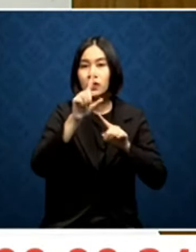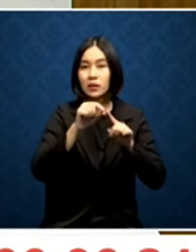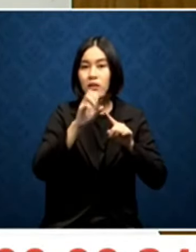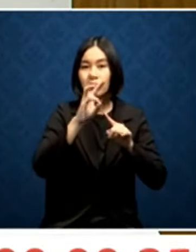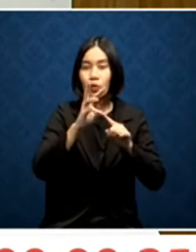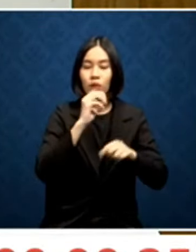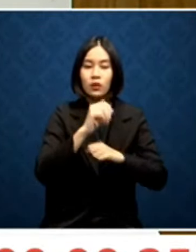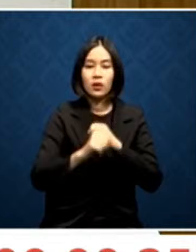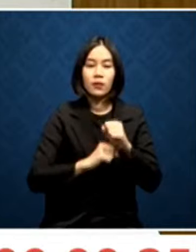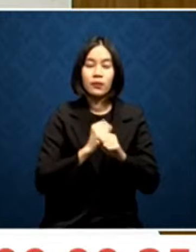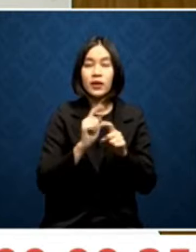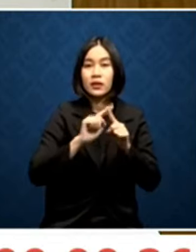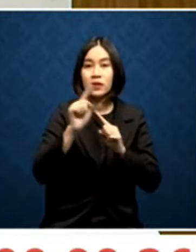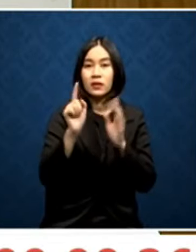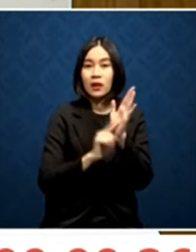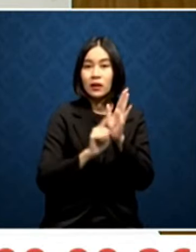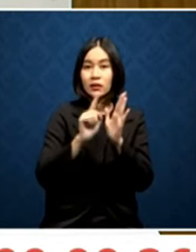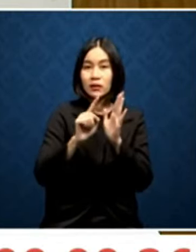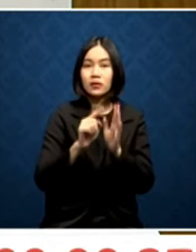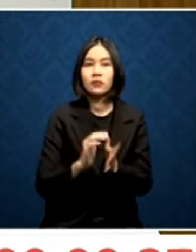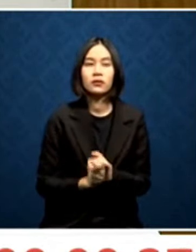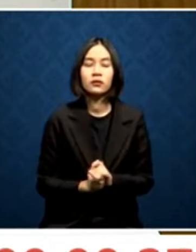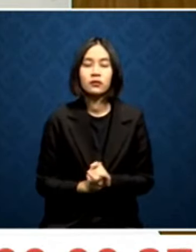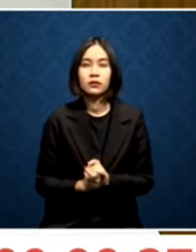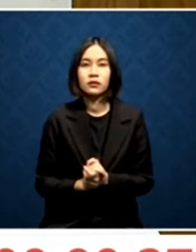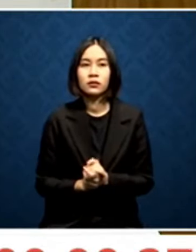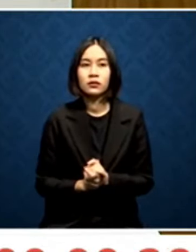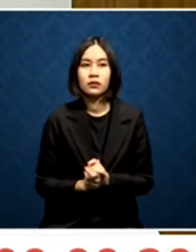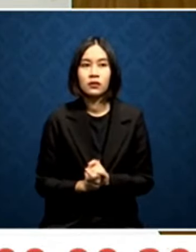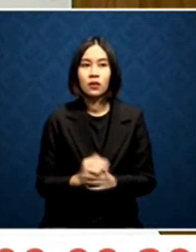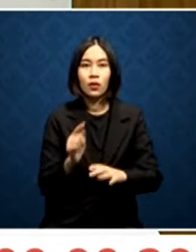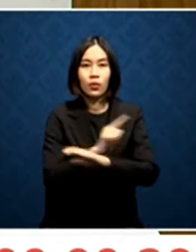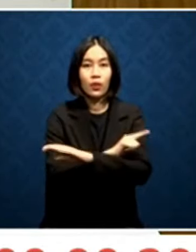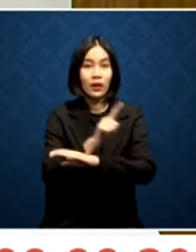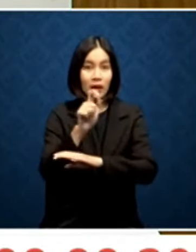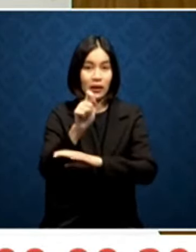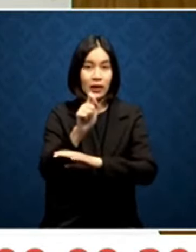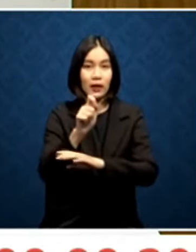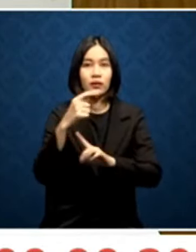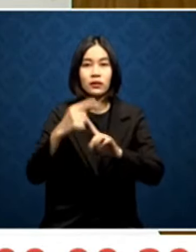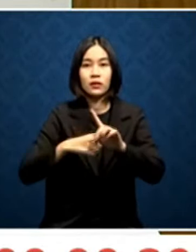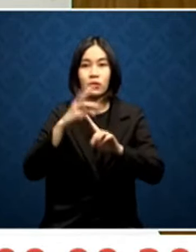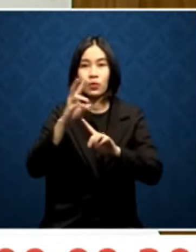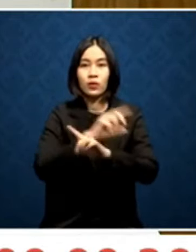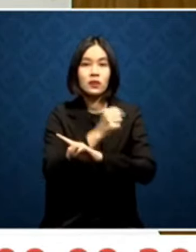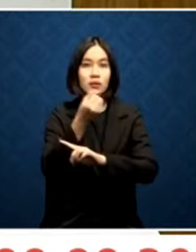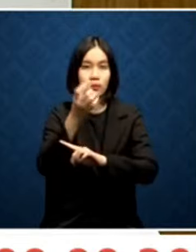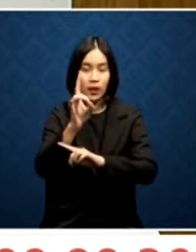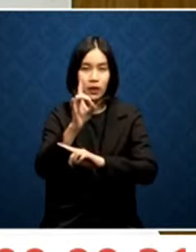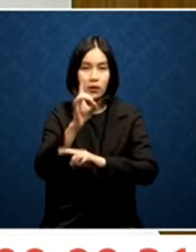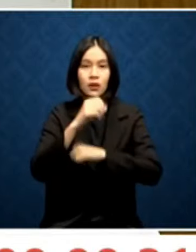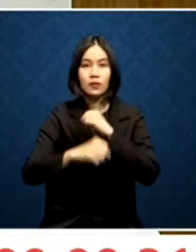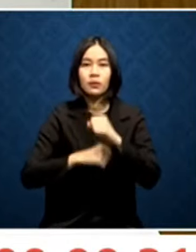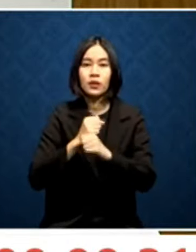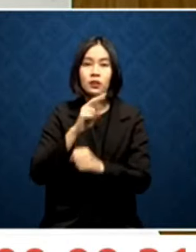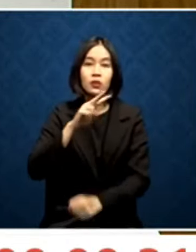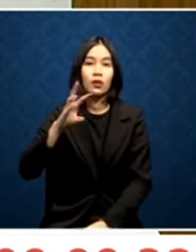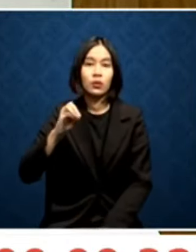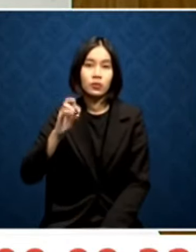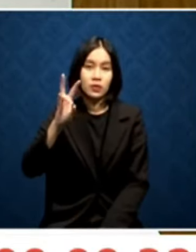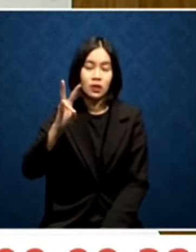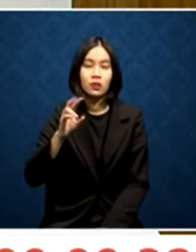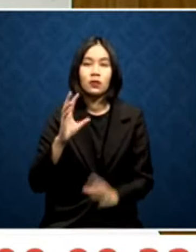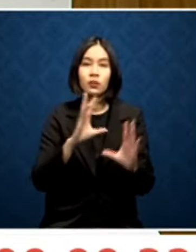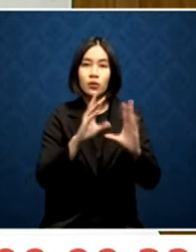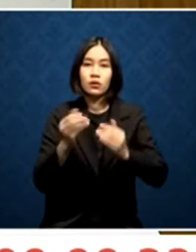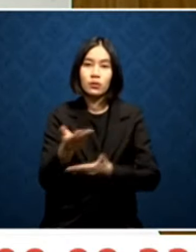ปีที่1ครั้งที่1สมัยวิสามัญเป็นพิเศษเมื่อวันอังคารนะครับที่18มิถุนายน2567ที่